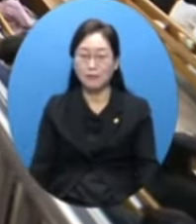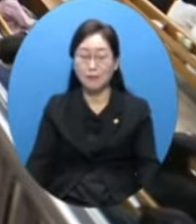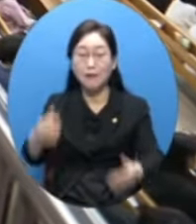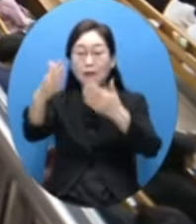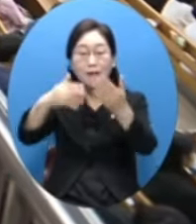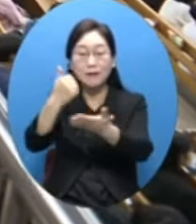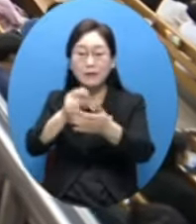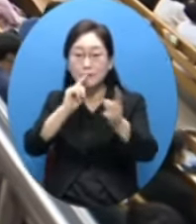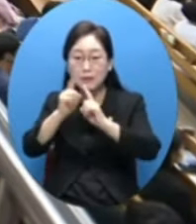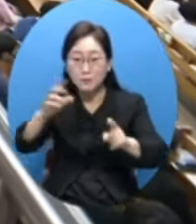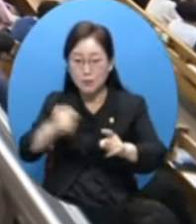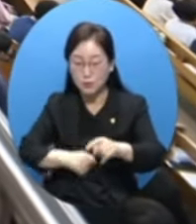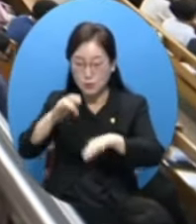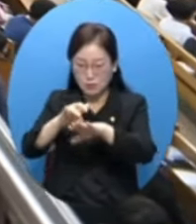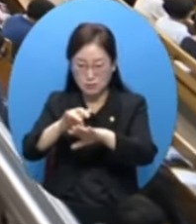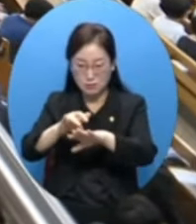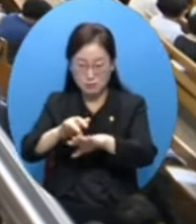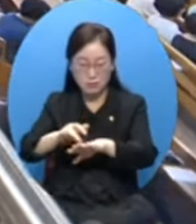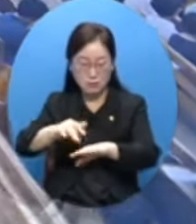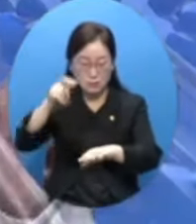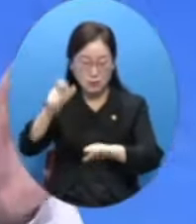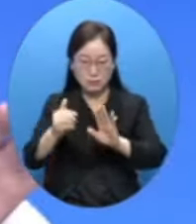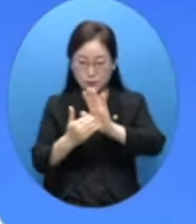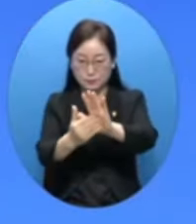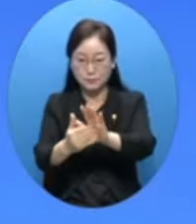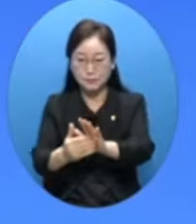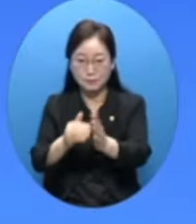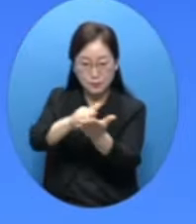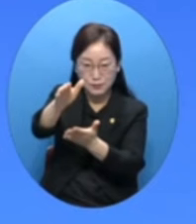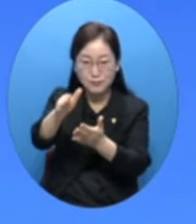하나님께서 말씀으로 사탄의 욕을 단호히 물리치셨기 때문에